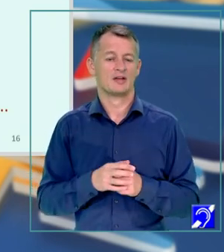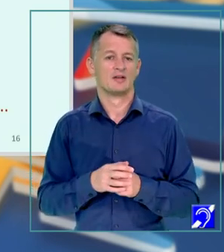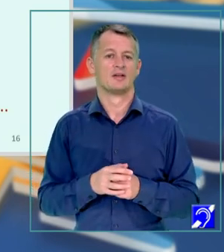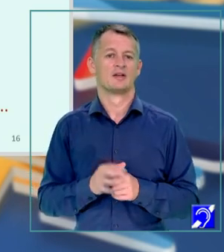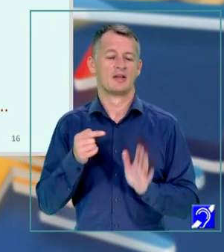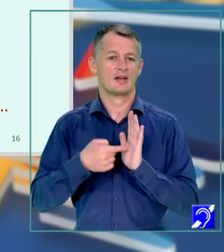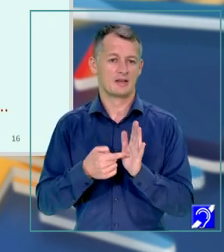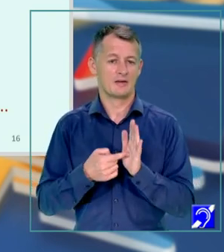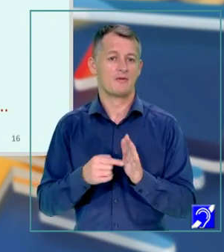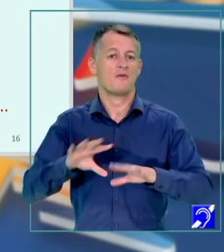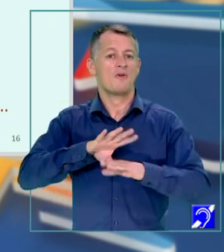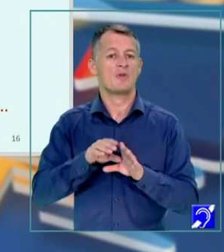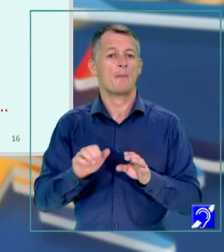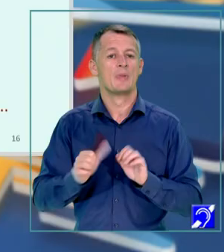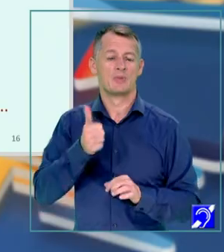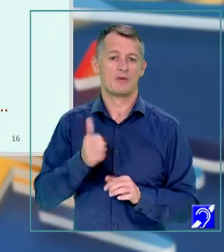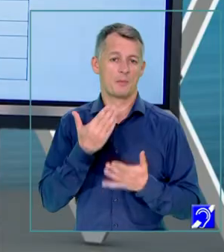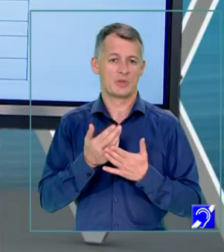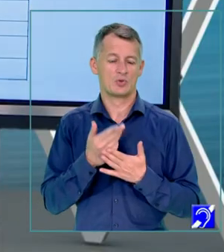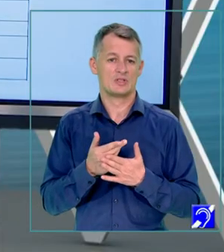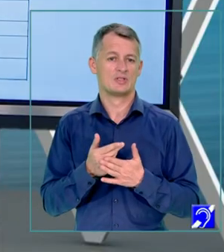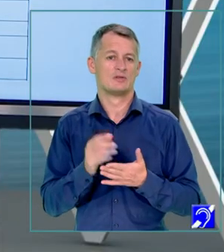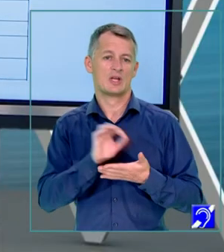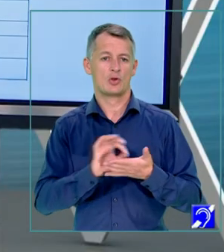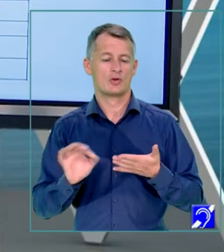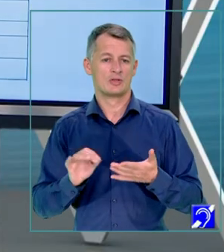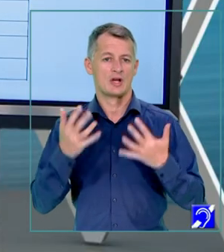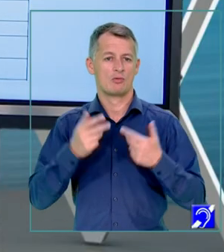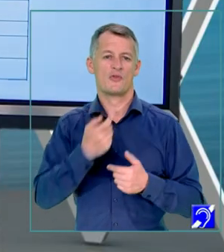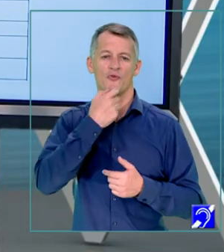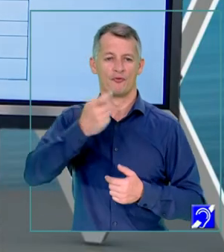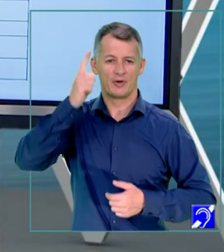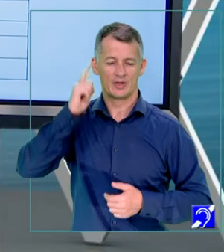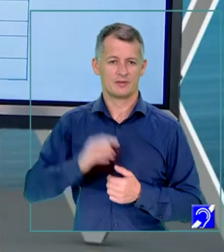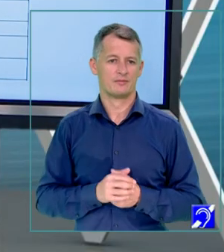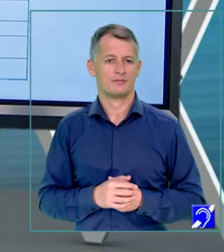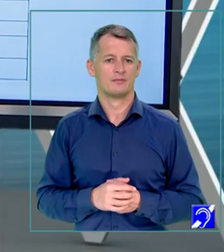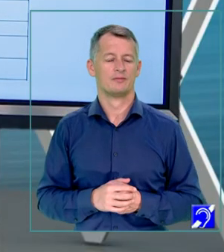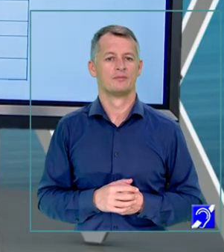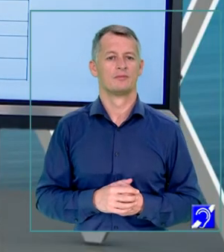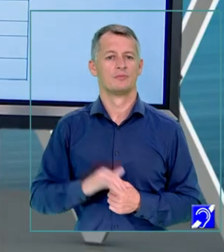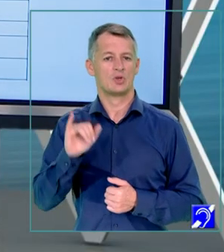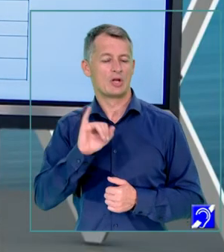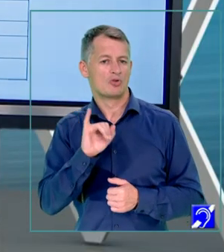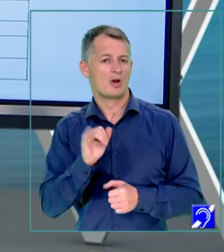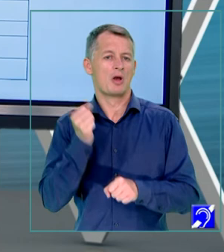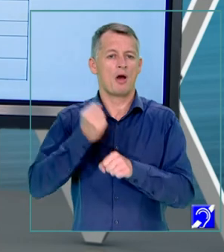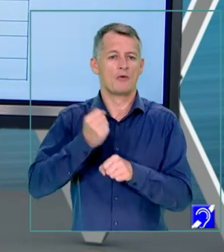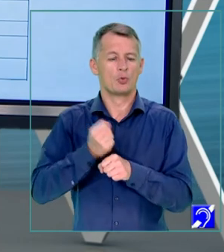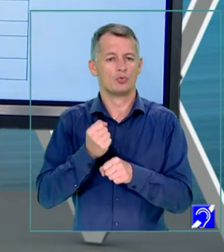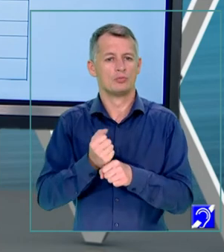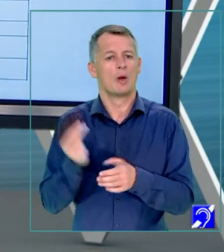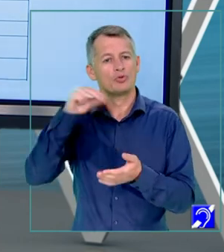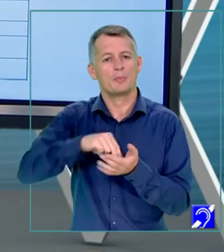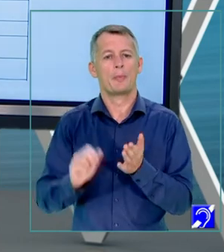de primitiv de orice apar niște Notați în calcul diferențial vechi chiar de la Lainici trage cel care o eu între cei doi care a